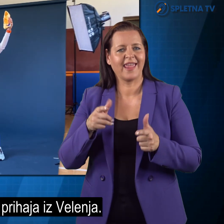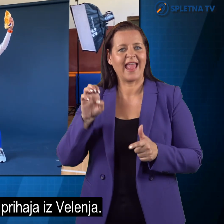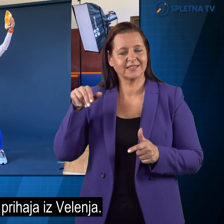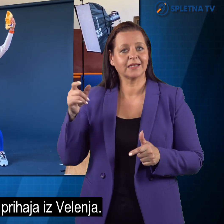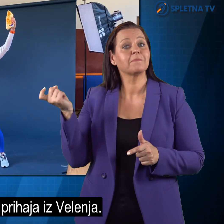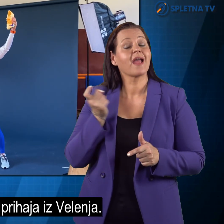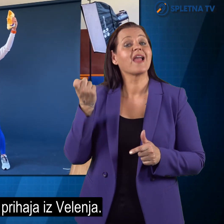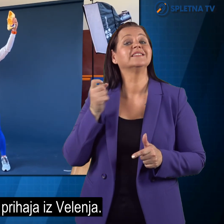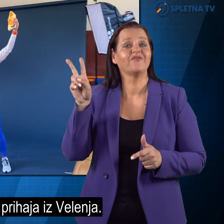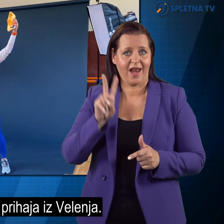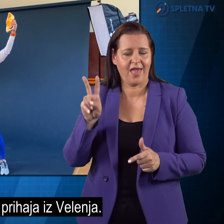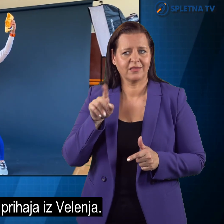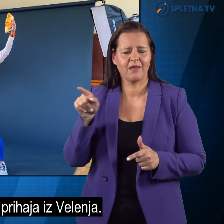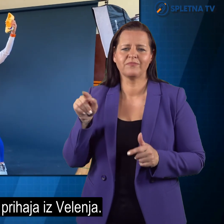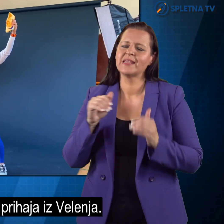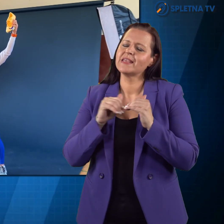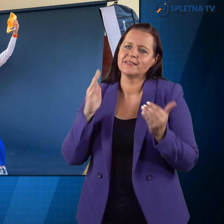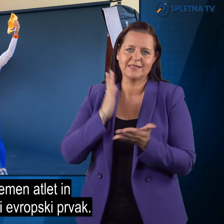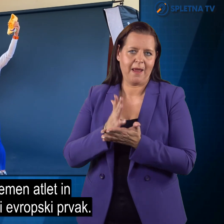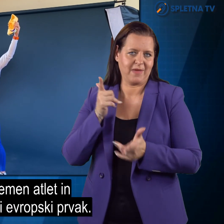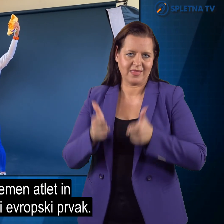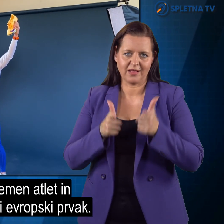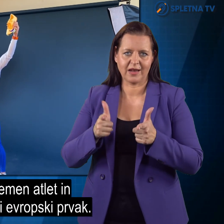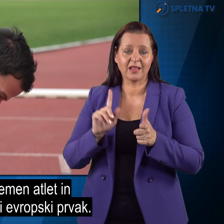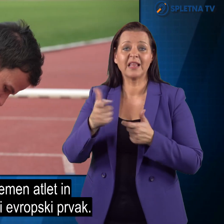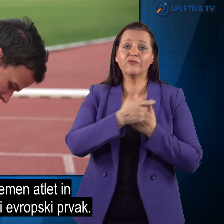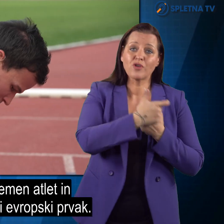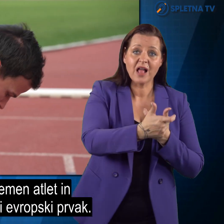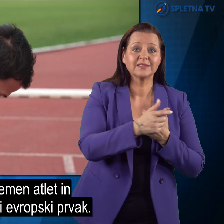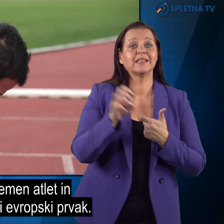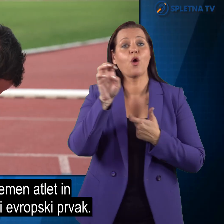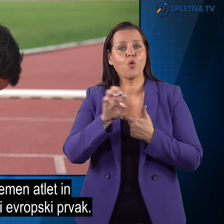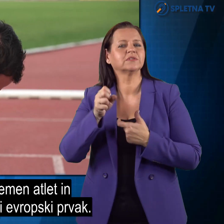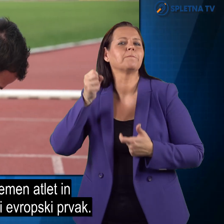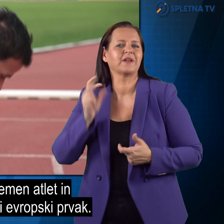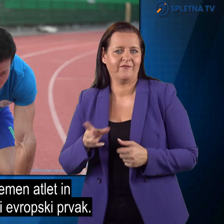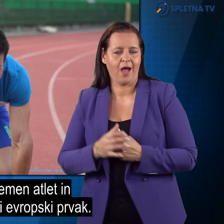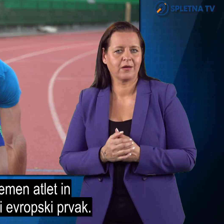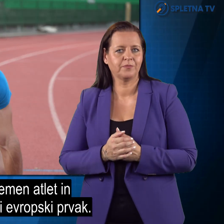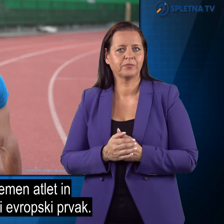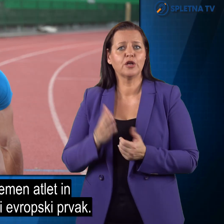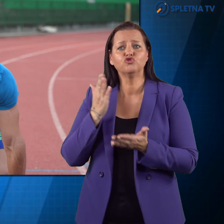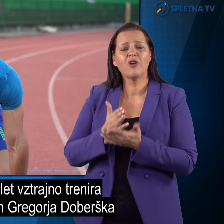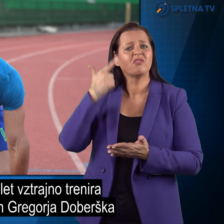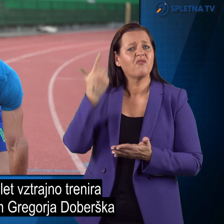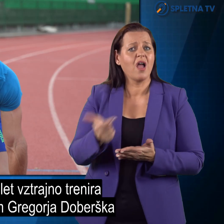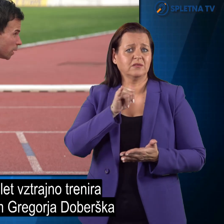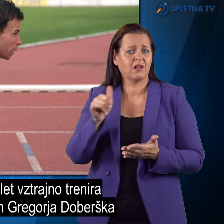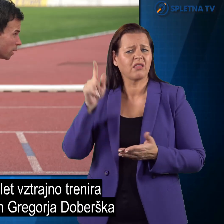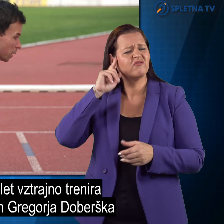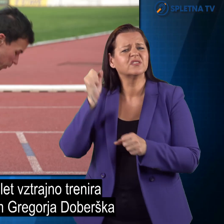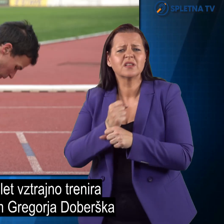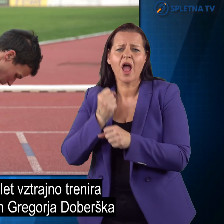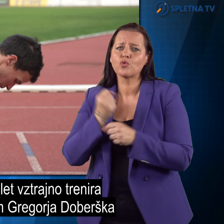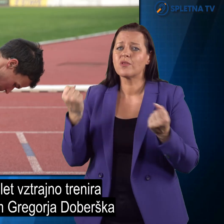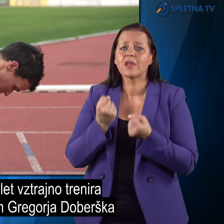Tadej Enci prihaja iz Velenja, je izjemen atlet in dvoranski evropski prvak. Že 20 let